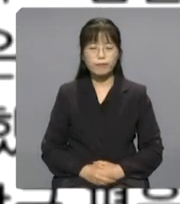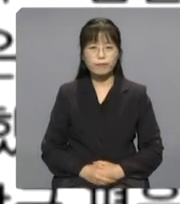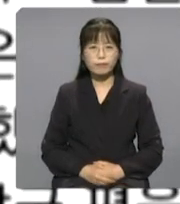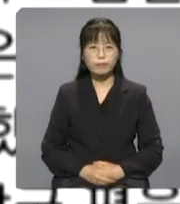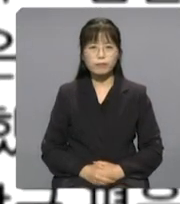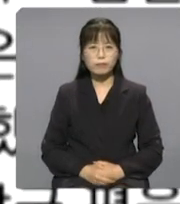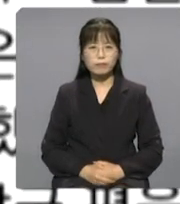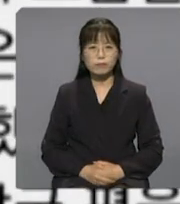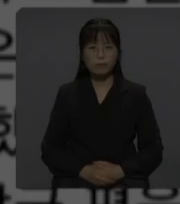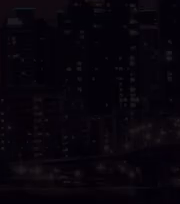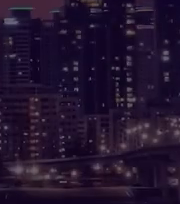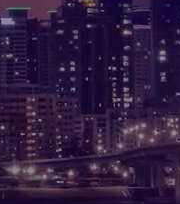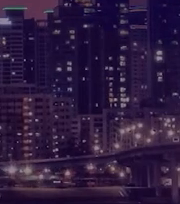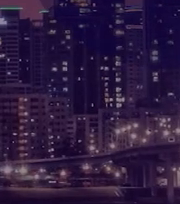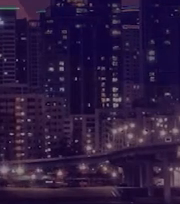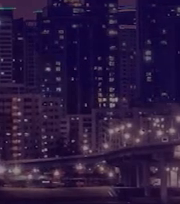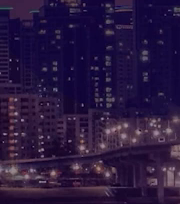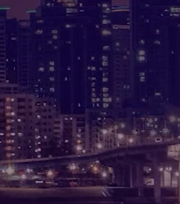뉴스입니다